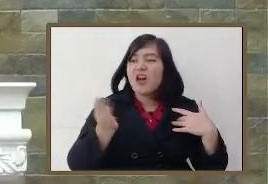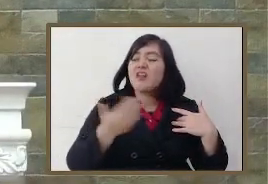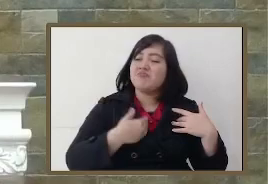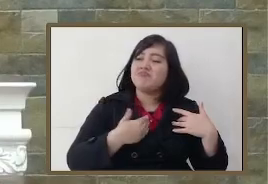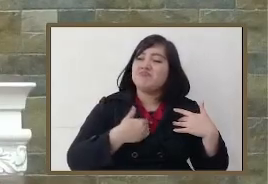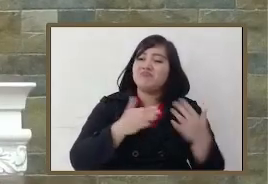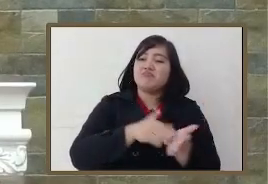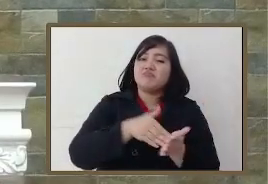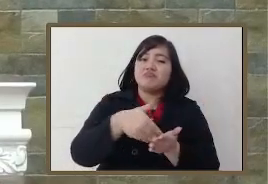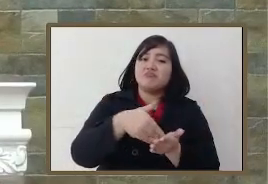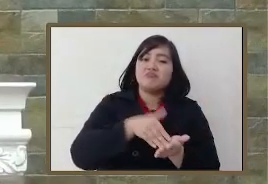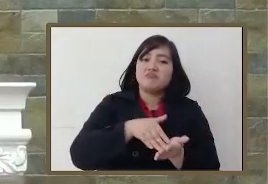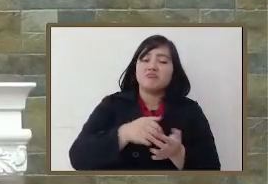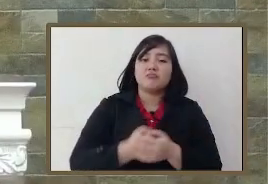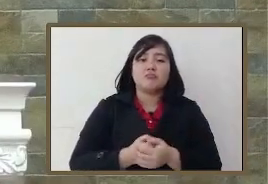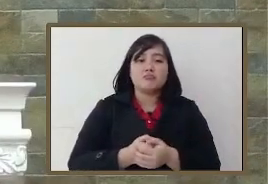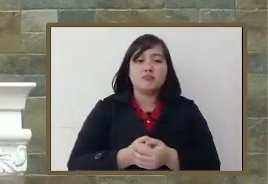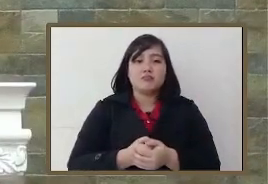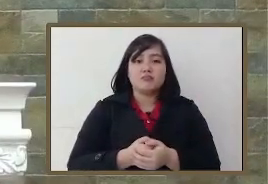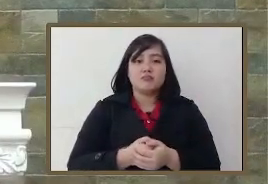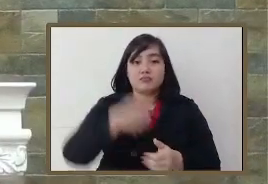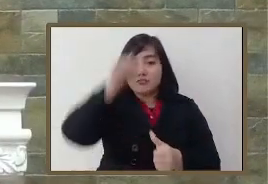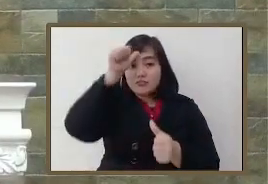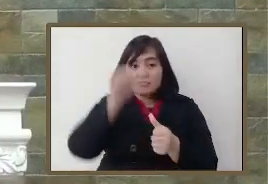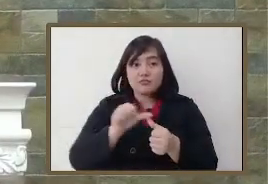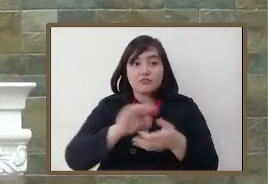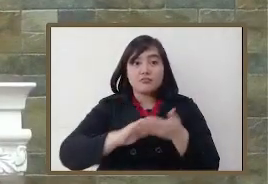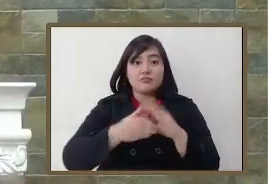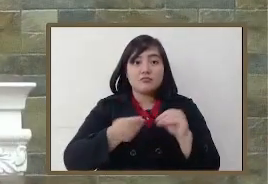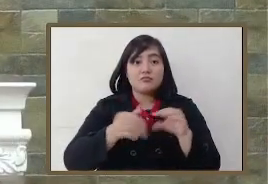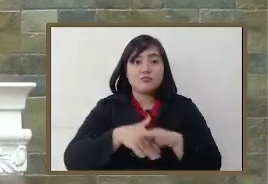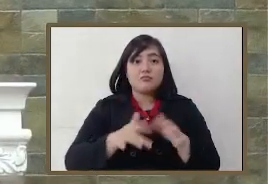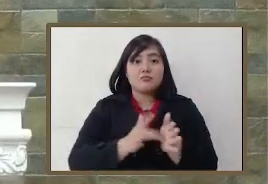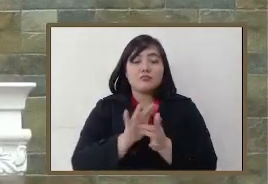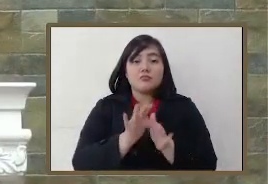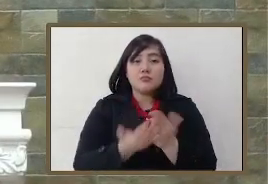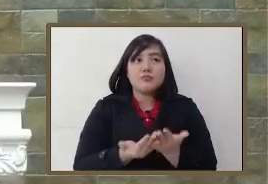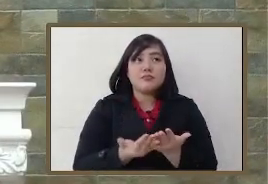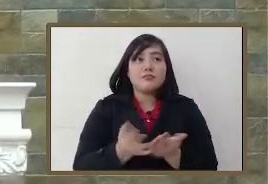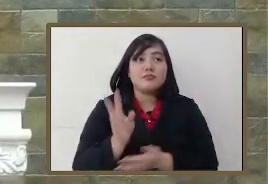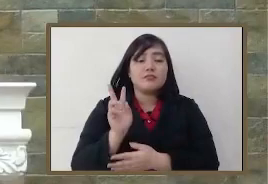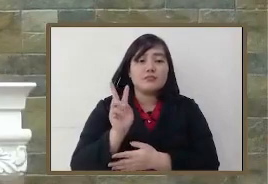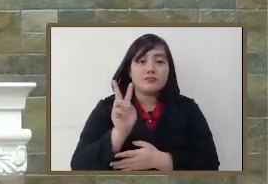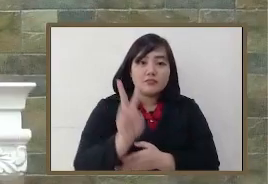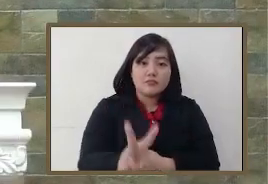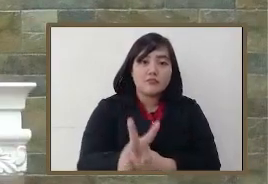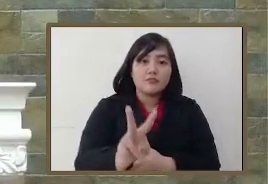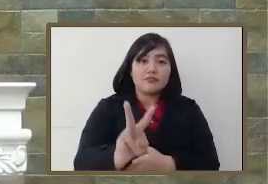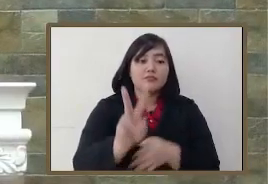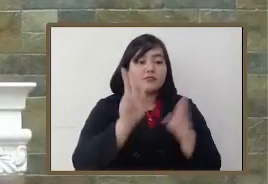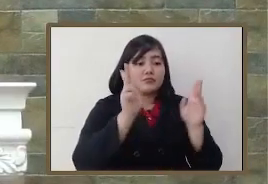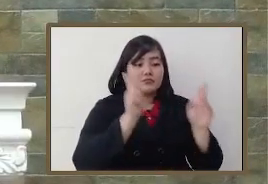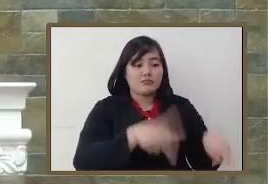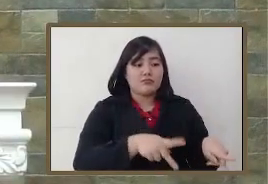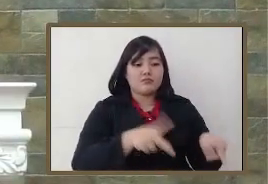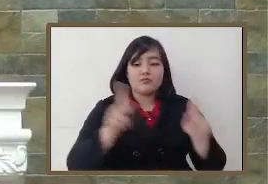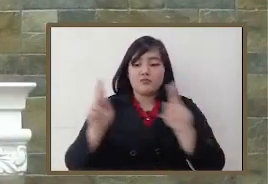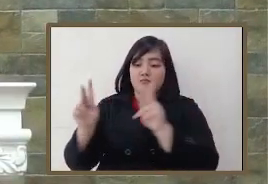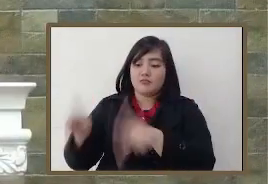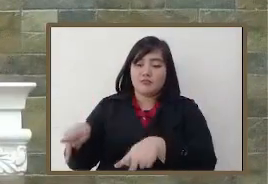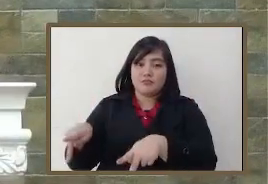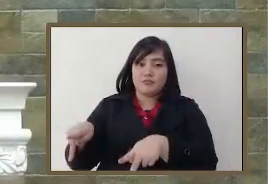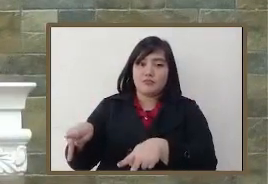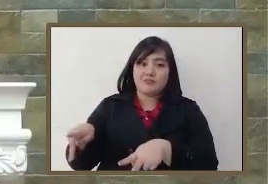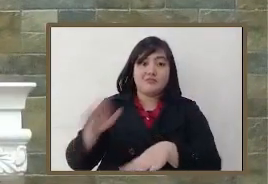Alam mo yung parable, istorya sa Biblia mga kapatid, na dalawang tao, dalawang lalaki nagtayo ng kanilang